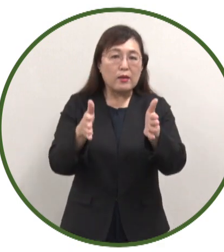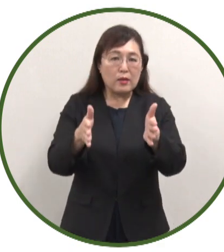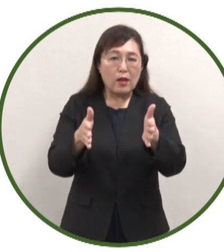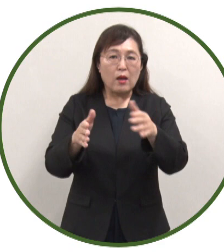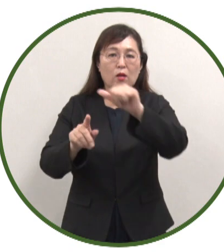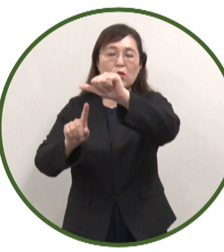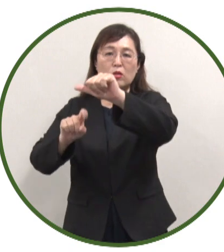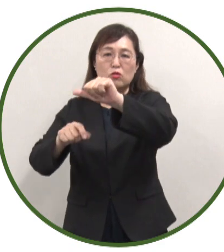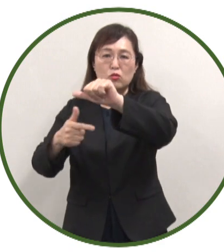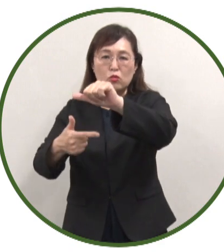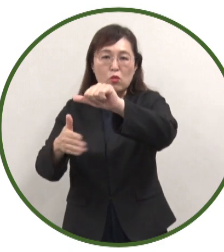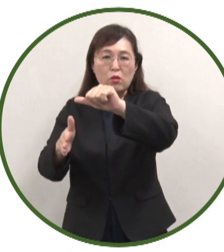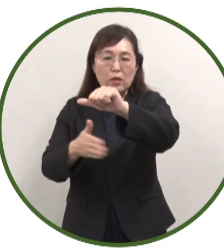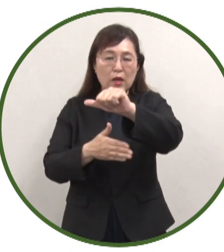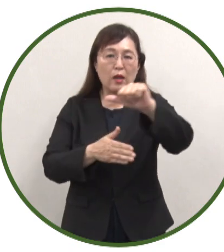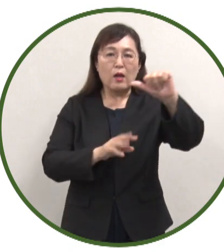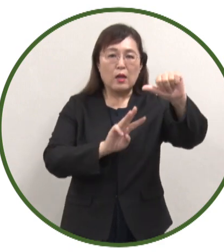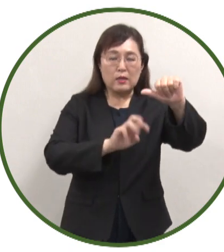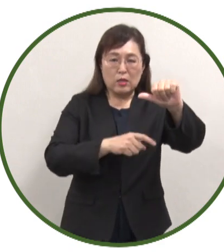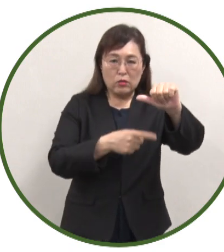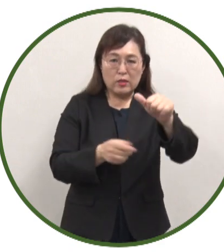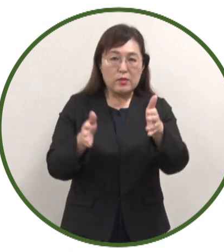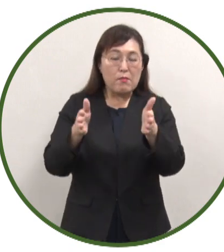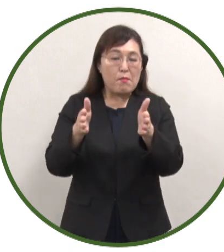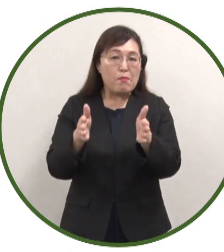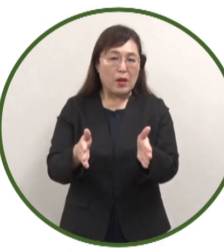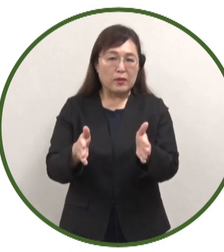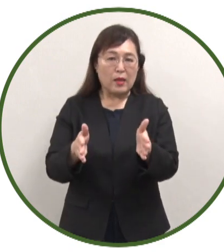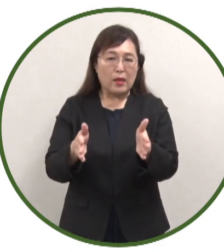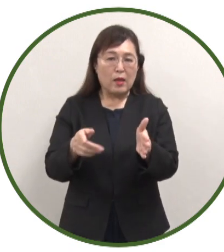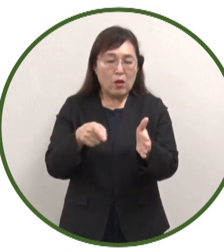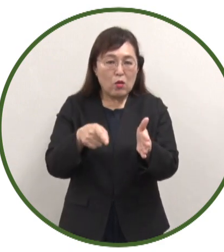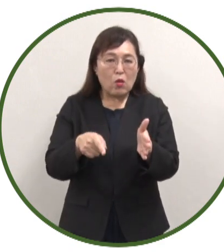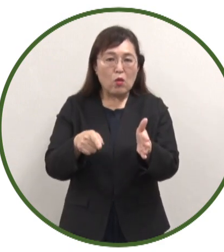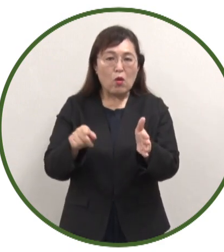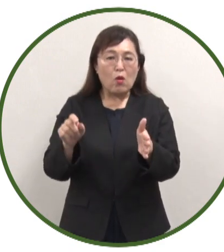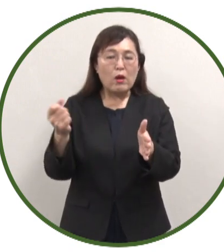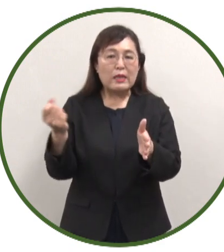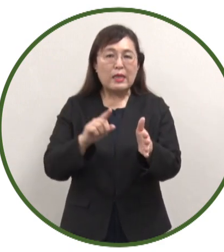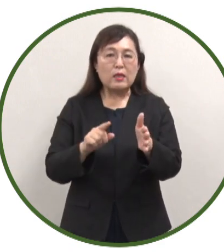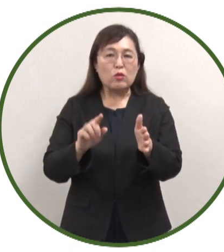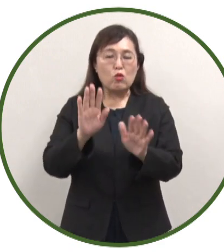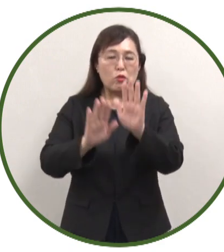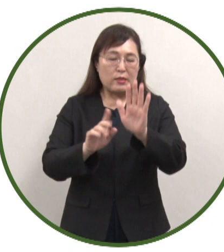5月16日から5月31日まで、はまっておりますことから、